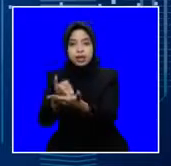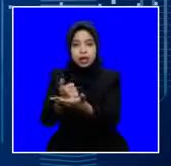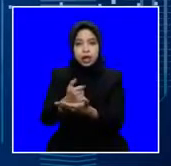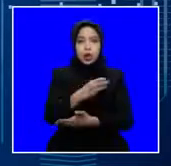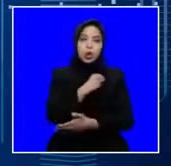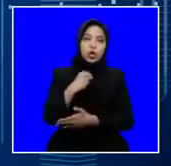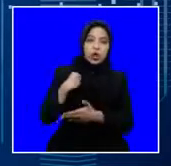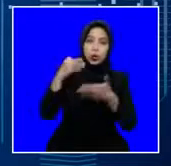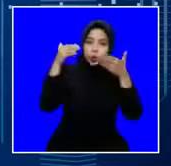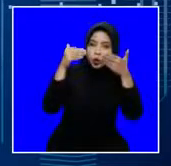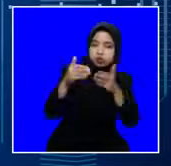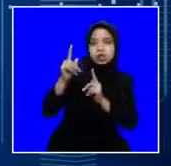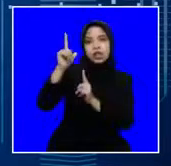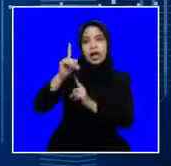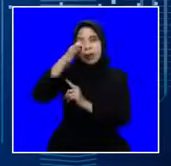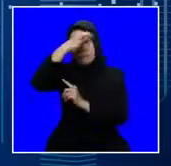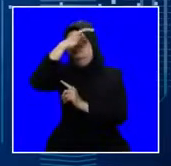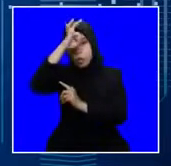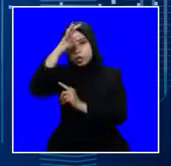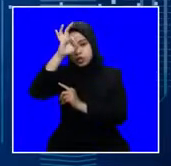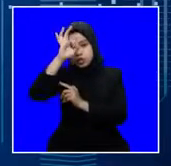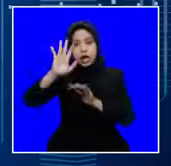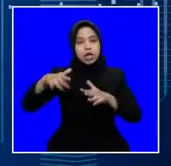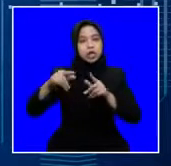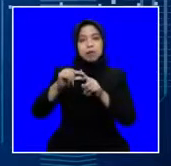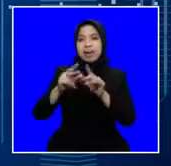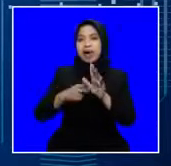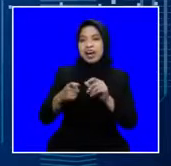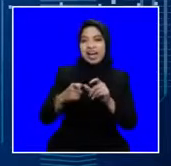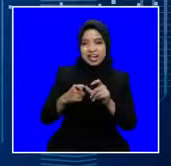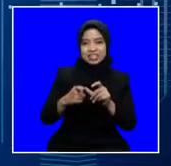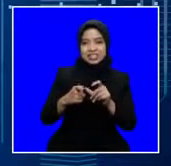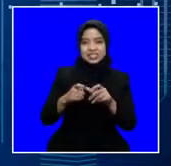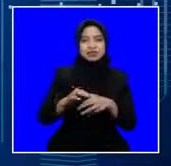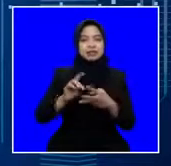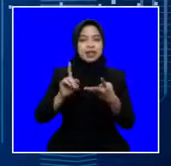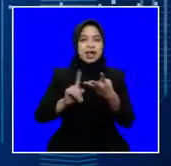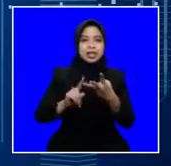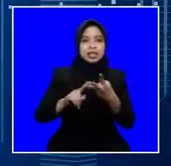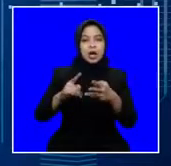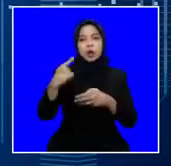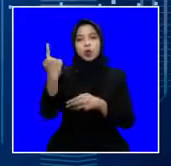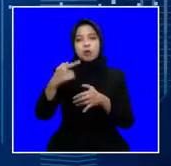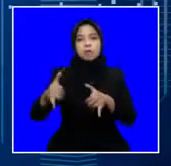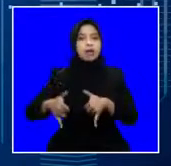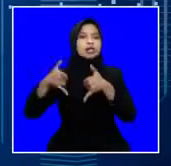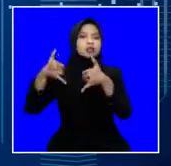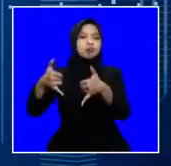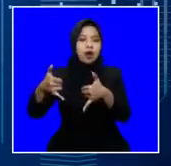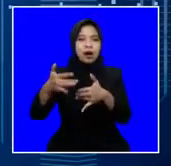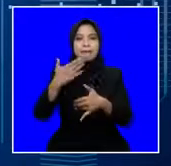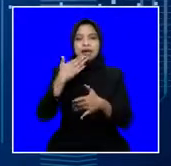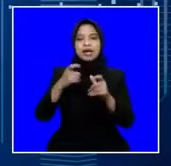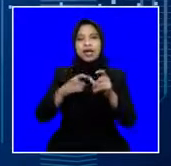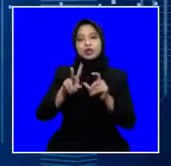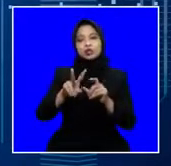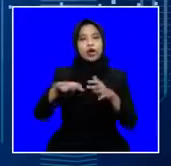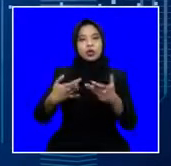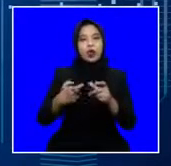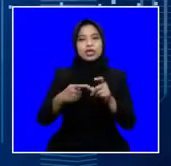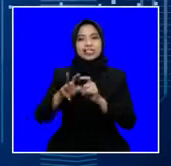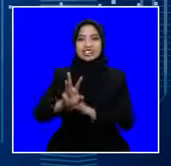dokter spesialis, TNI, Polri, dan PNS misalnya. Dan yang ketiga adalah beasiswa umum, ini biasanya S2 dan